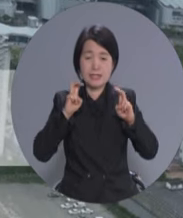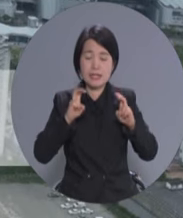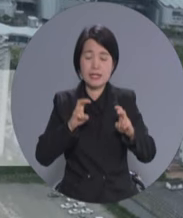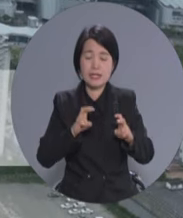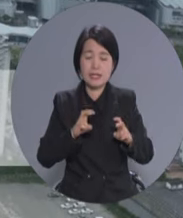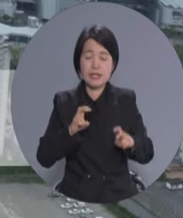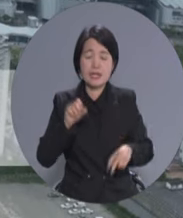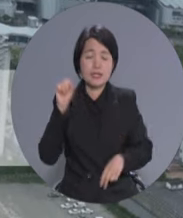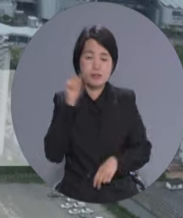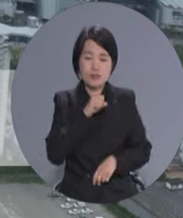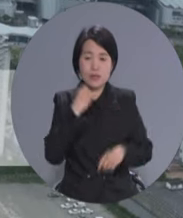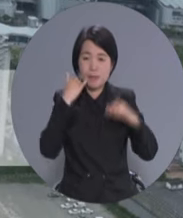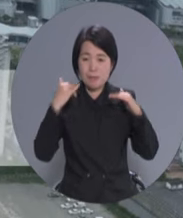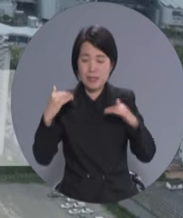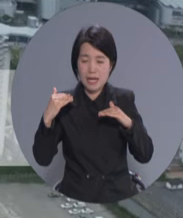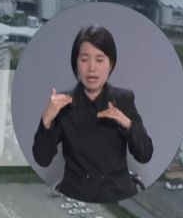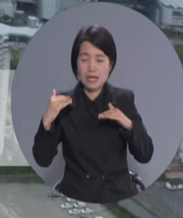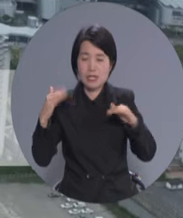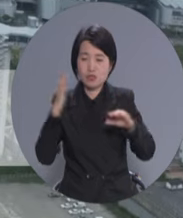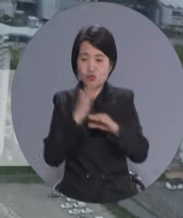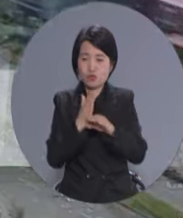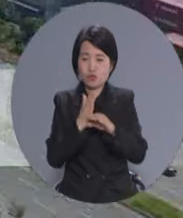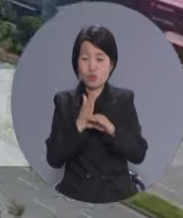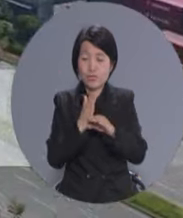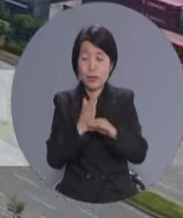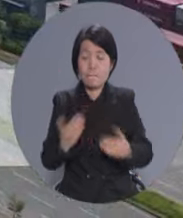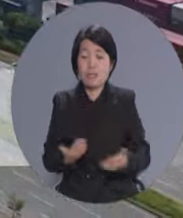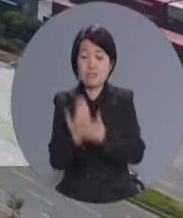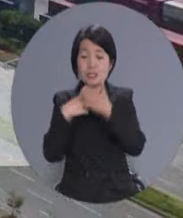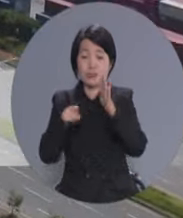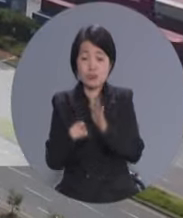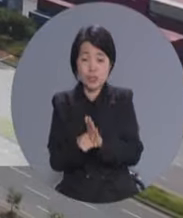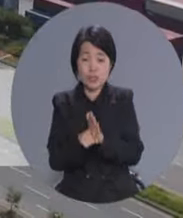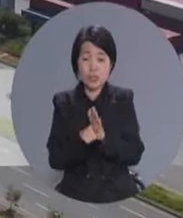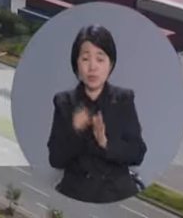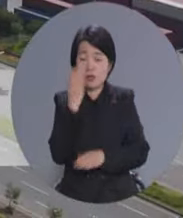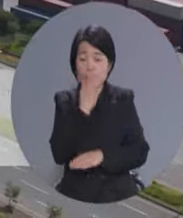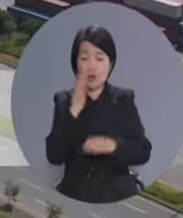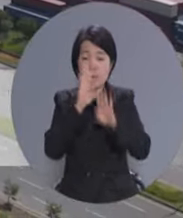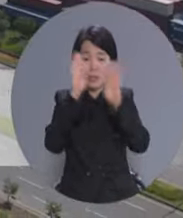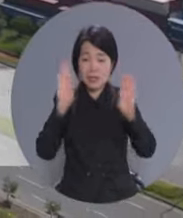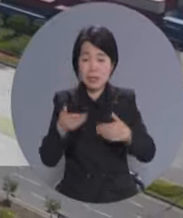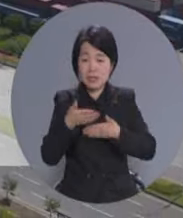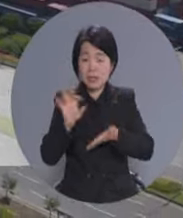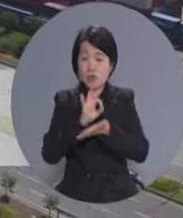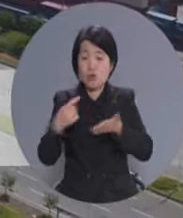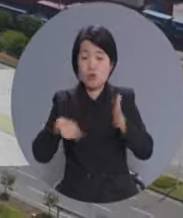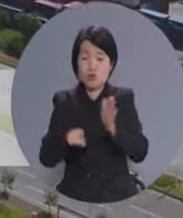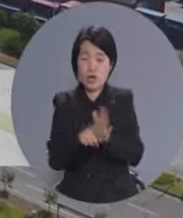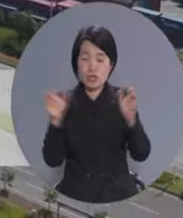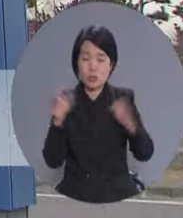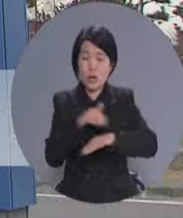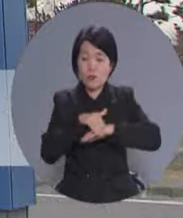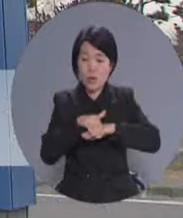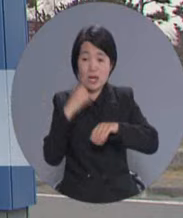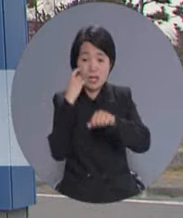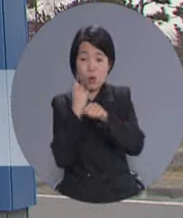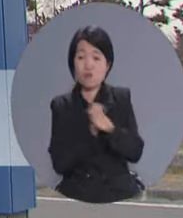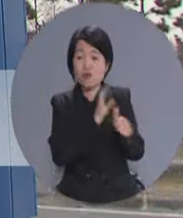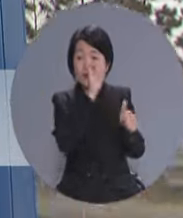거점 조성을 위한 여수 세계 박람회장 사후 활용 마스터플랜 수립 용역을 발주합니다 여수광양